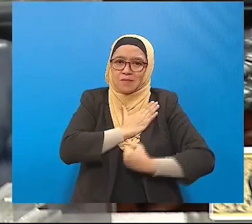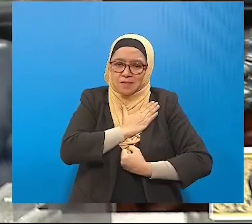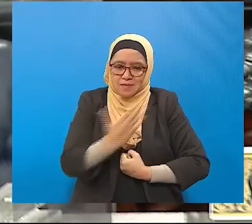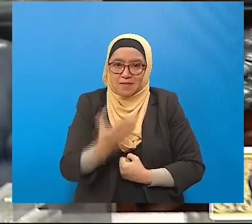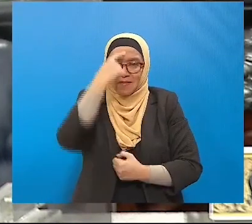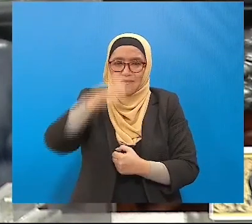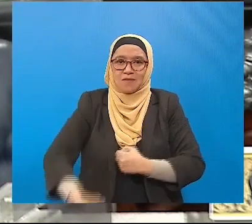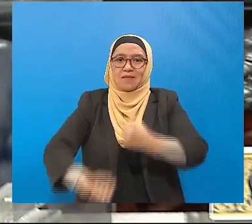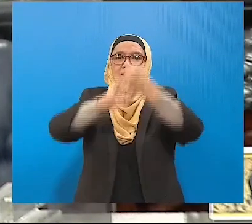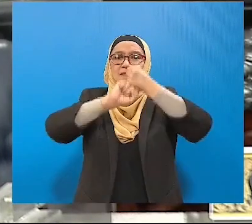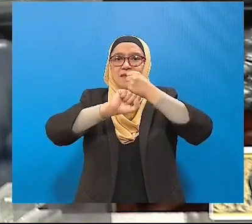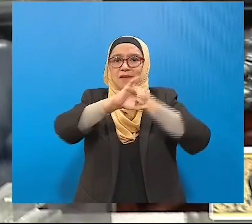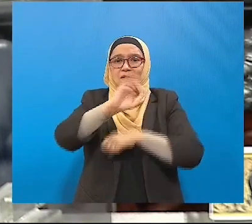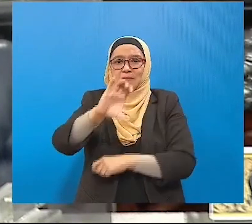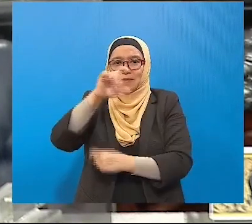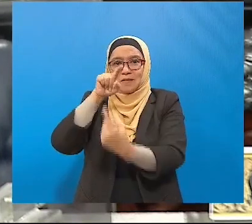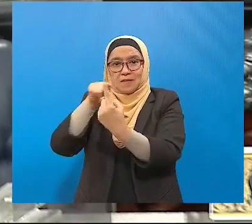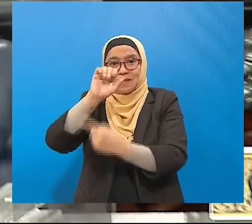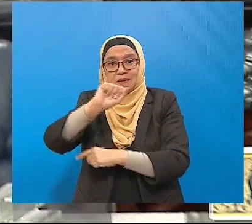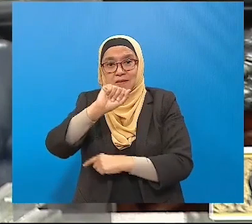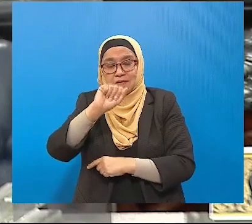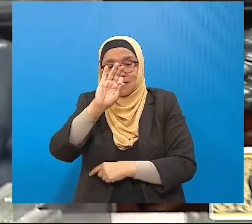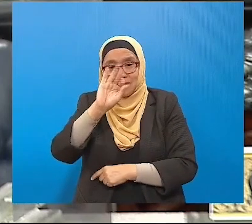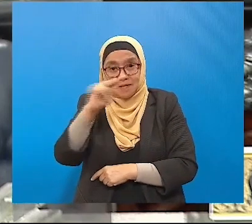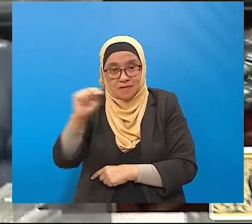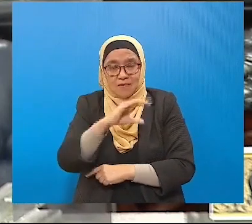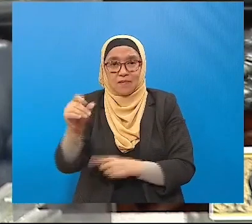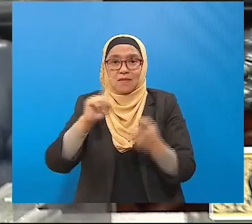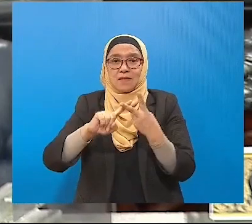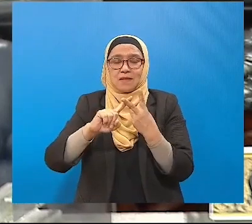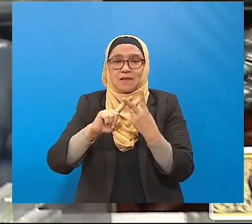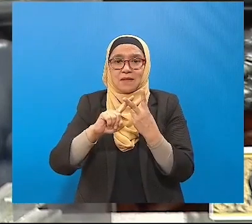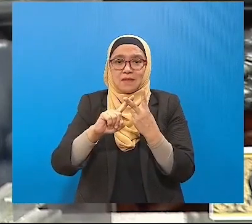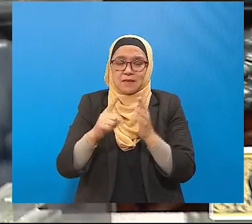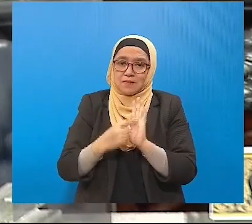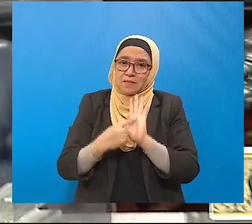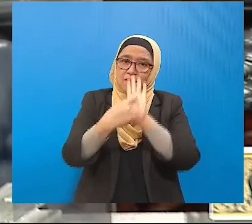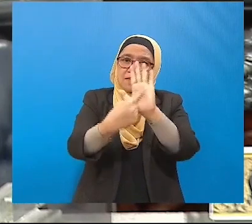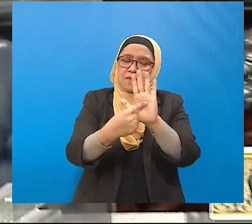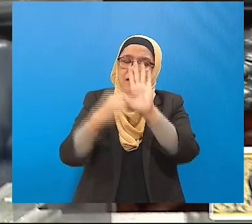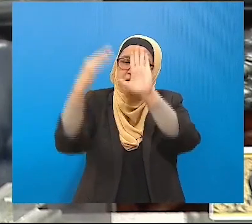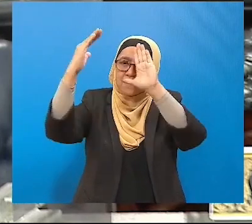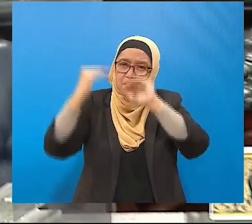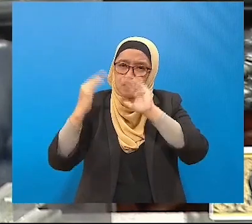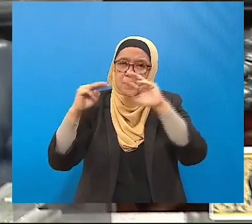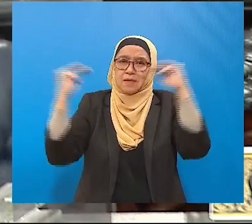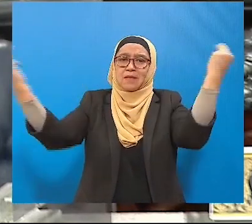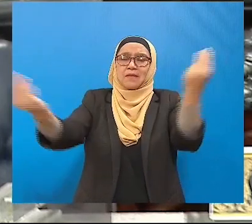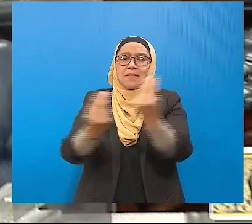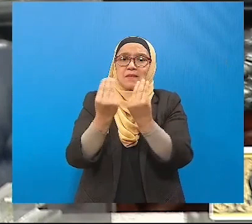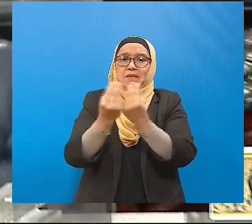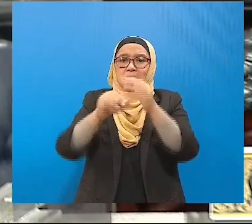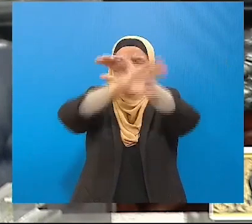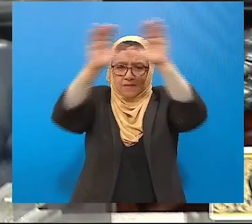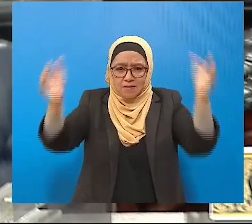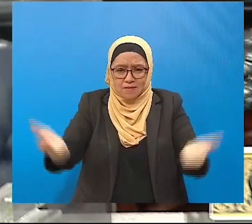OIC terhadap Afghanistan. Kedua, mengetengahkan harapan masyarakat antarabangsa dari kepimpinan baru di Afghanistan